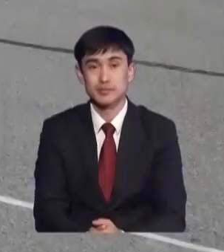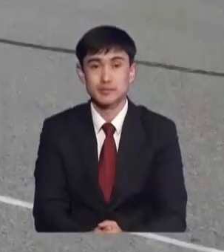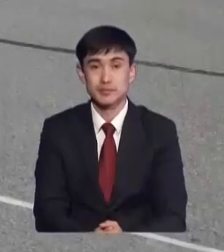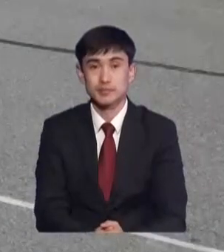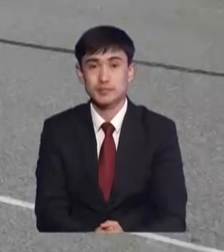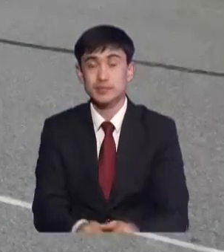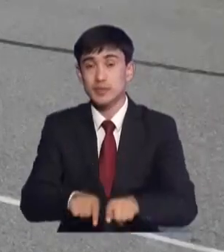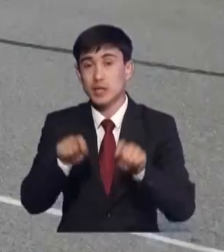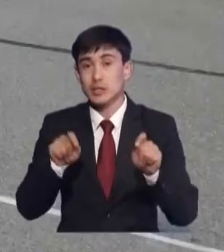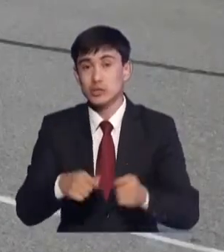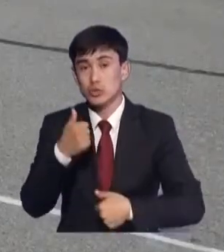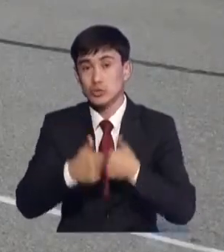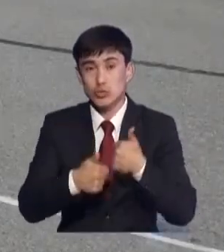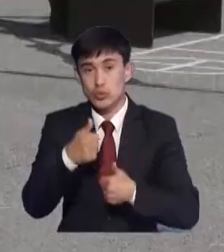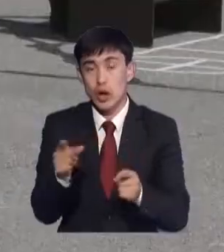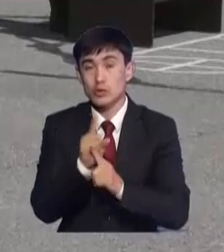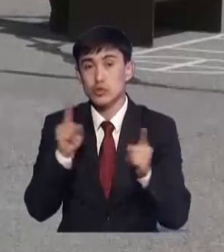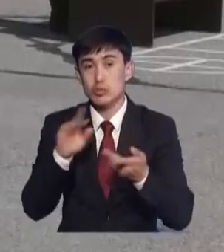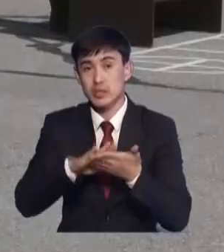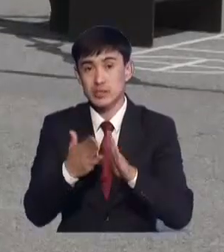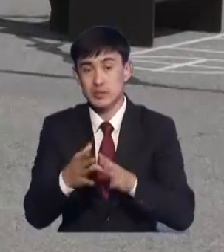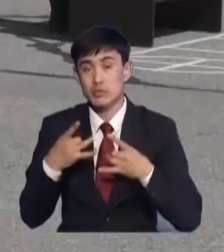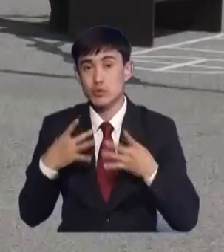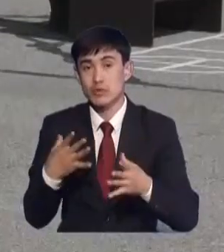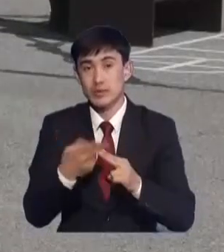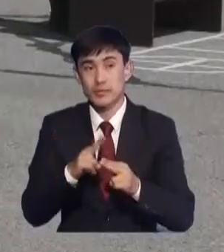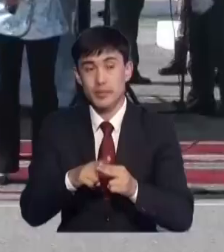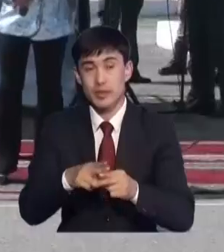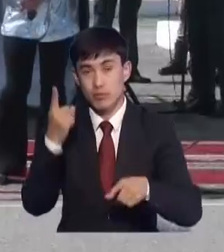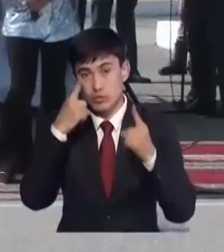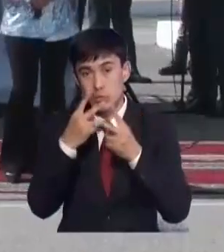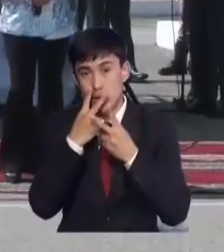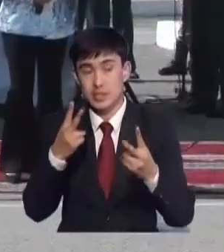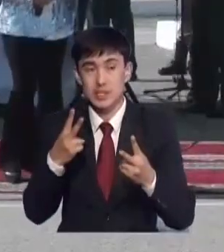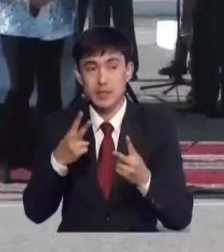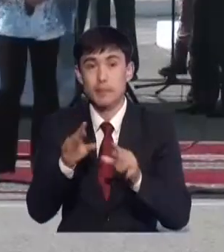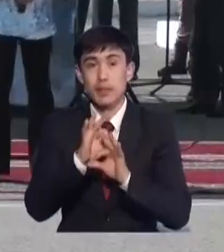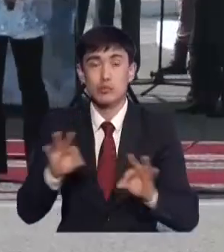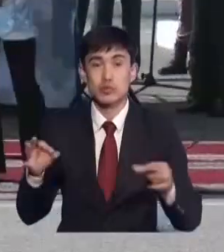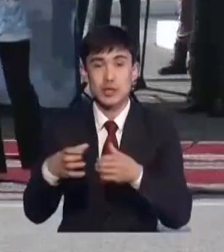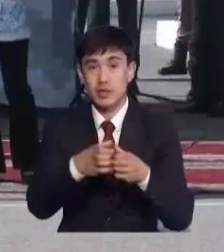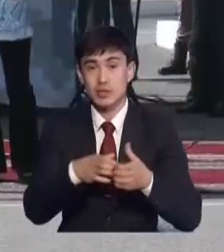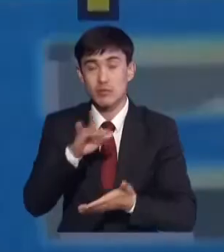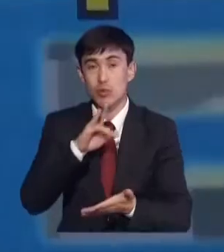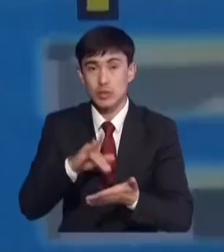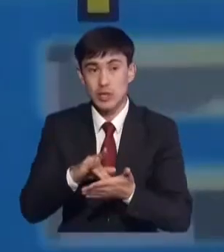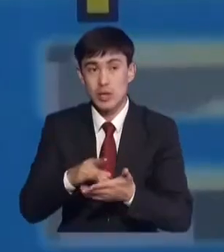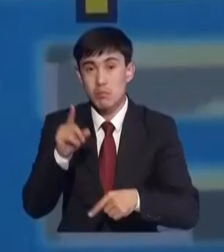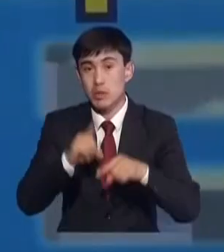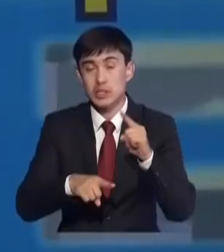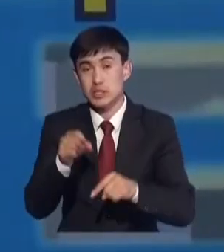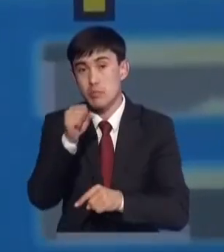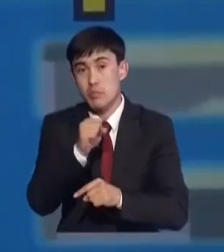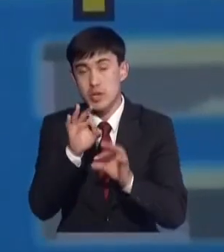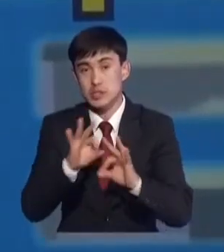Открытие отборочного тура прошло в особой торжественной обстановке, на котором свое творчество также представили музыкальные коллективы города. С патриотичной